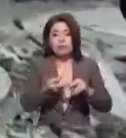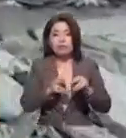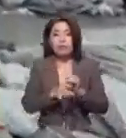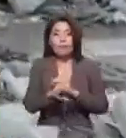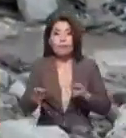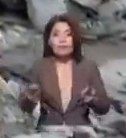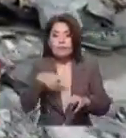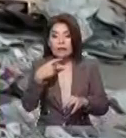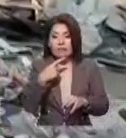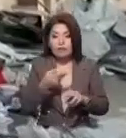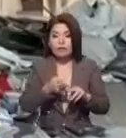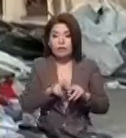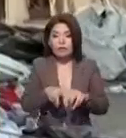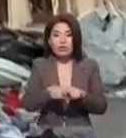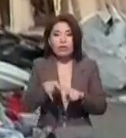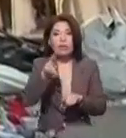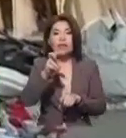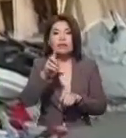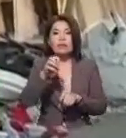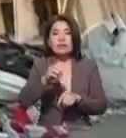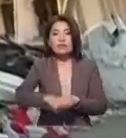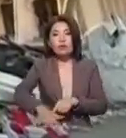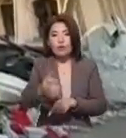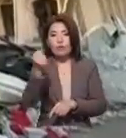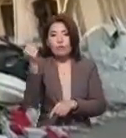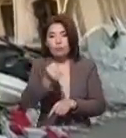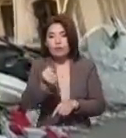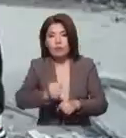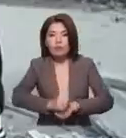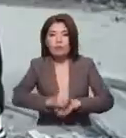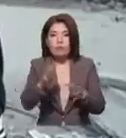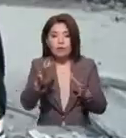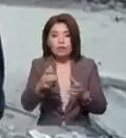что надо сбросить ядерную бомбу на сектор Газа, их не напугало.